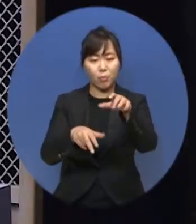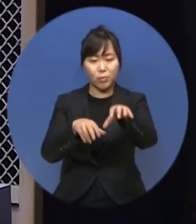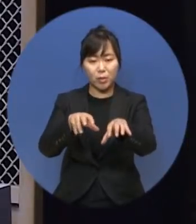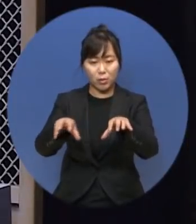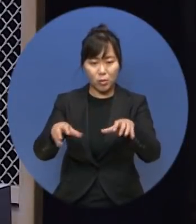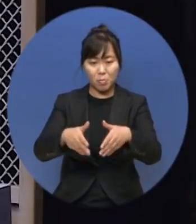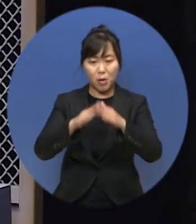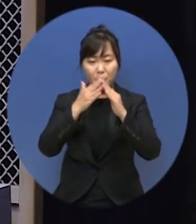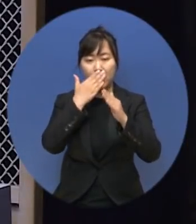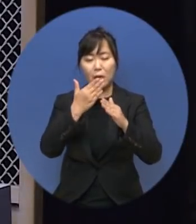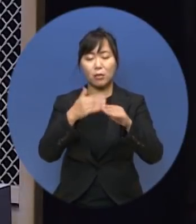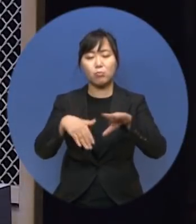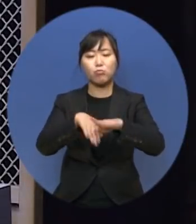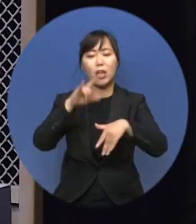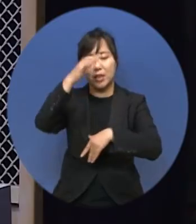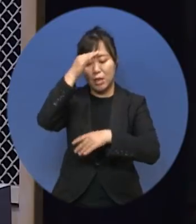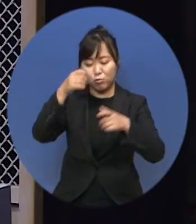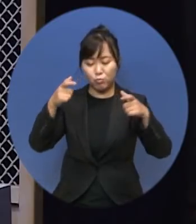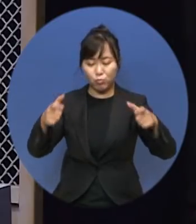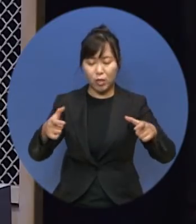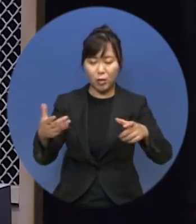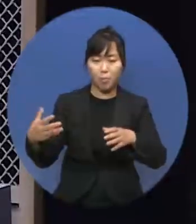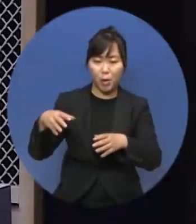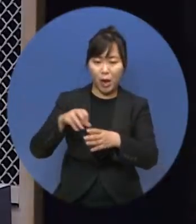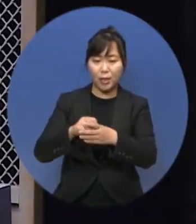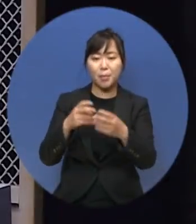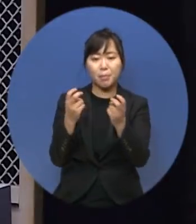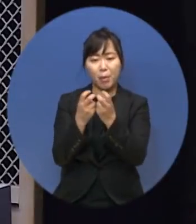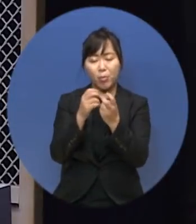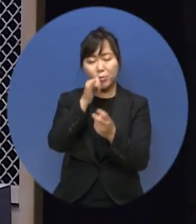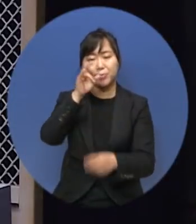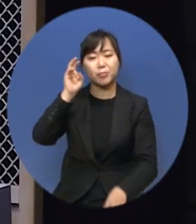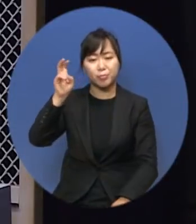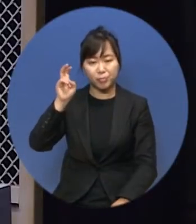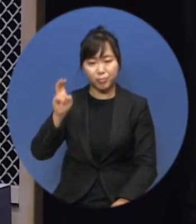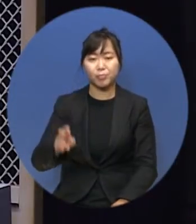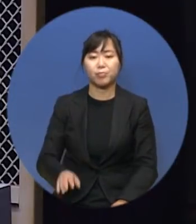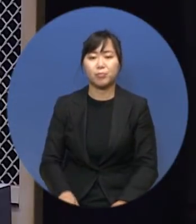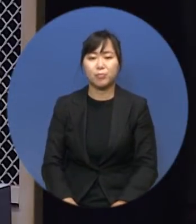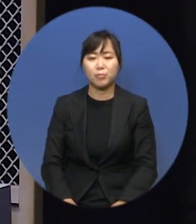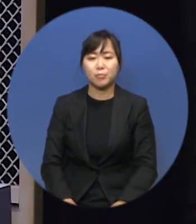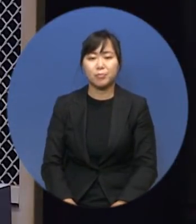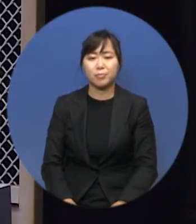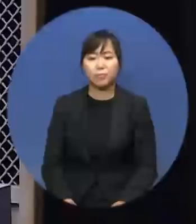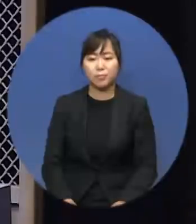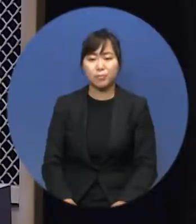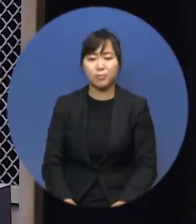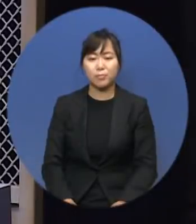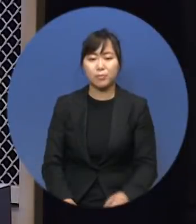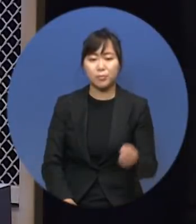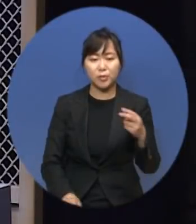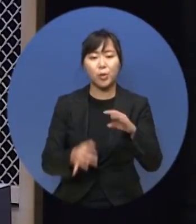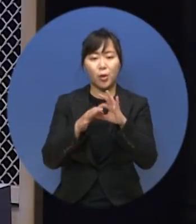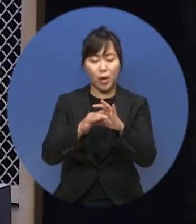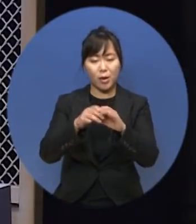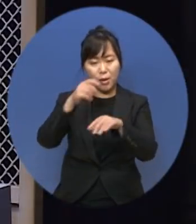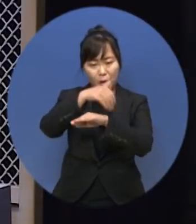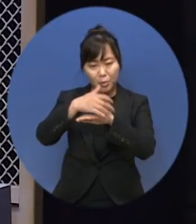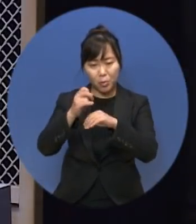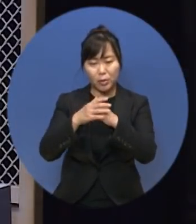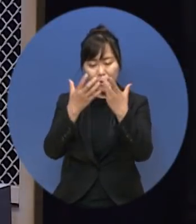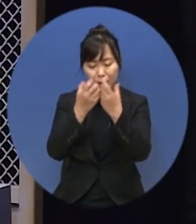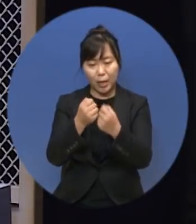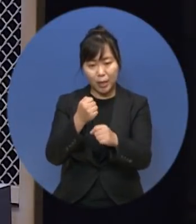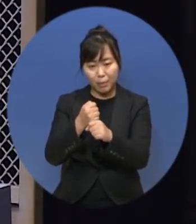수가 있는데 이런 때 문화예술 분야를 좀 접목하는 방안도 있을 것 같고요. 그다음에 뭐 관련 컨설팅이라든지